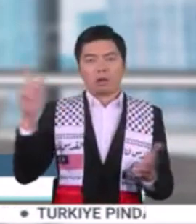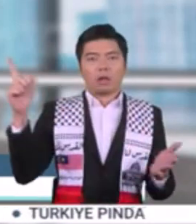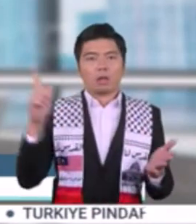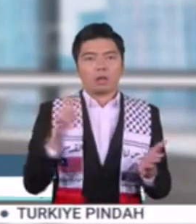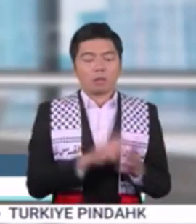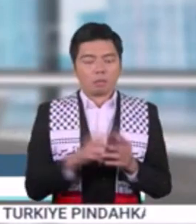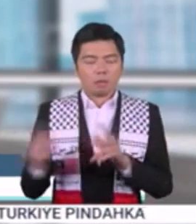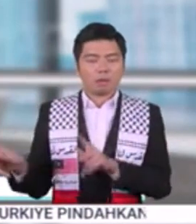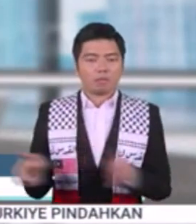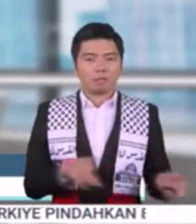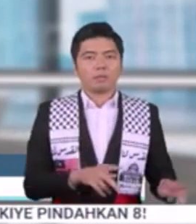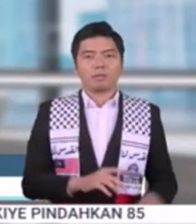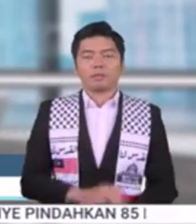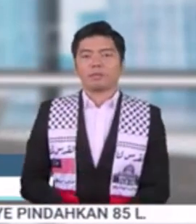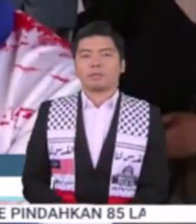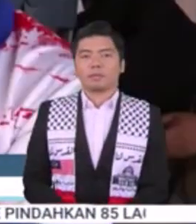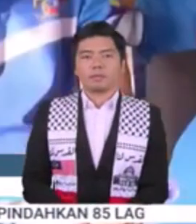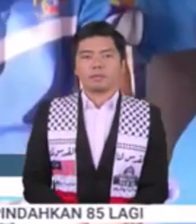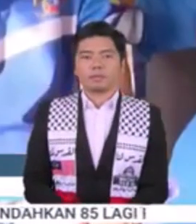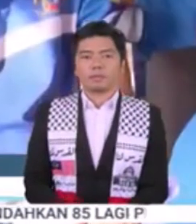pelan rancangan tersebut.